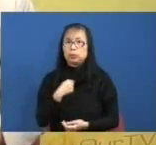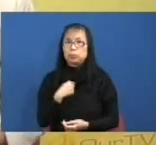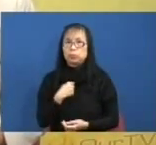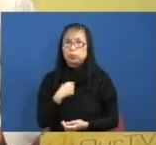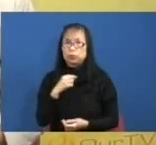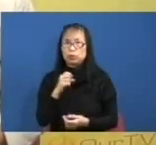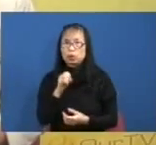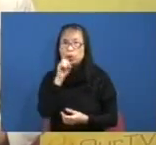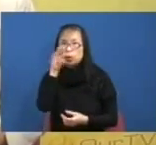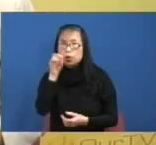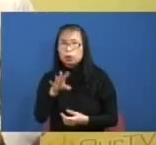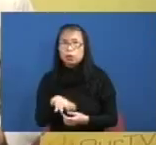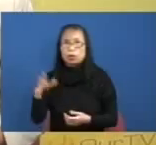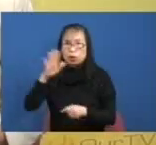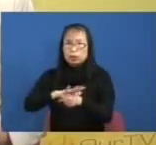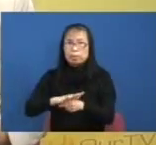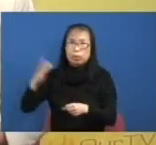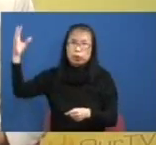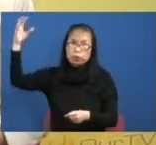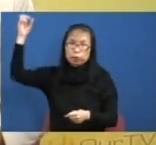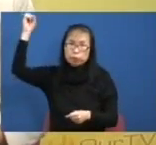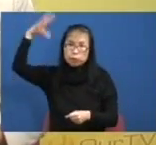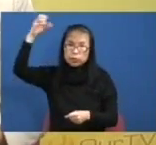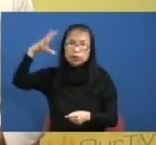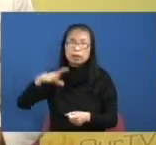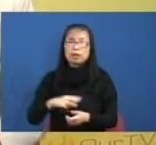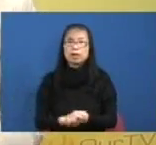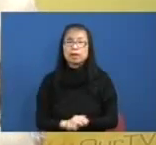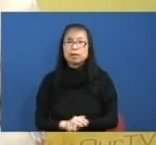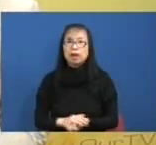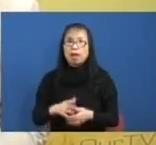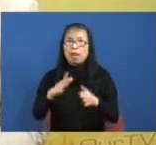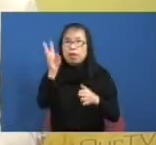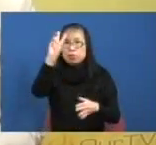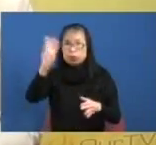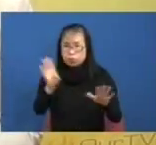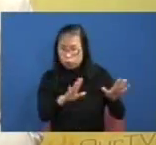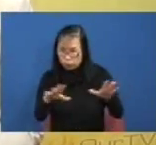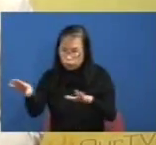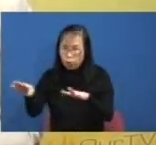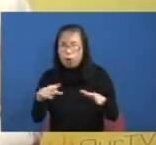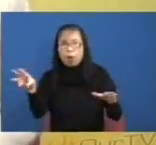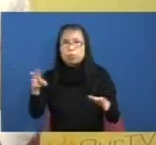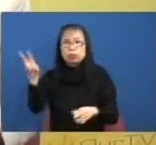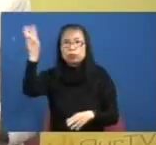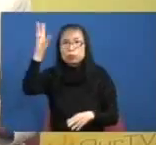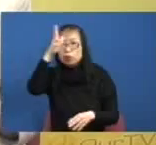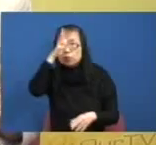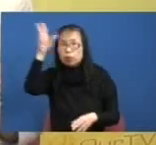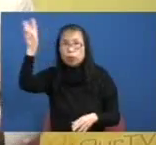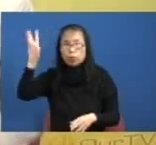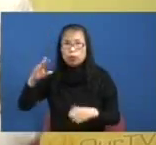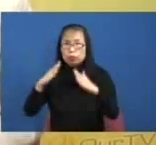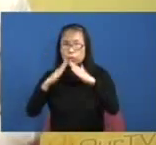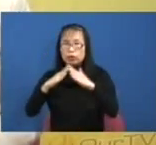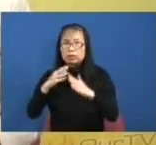講緊話，即係日本輻射嘅問題啦。咁連水塘啊！ 水務署都緊張喎。嗱，啱啱咧就日